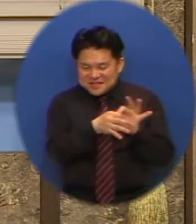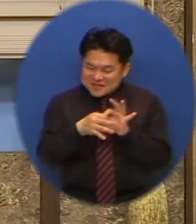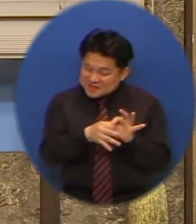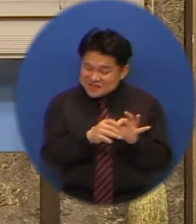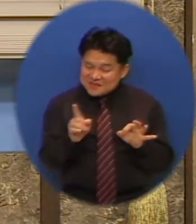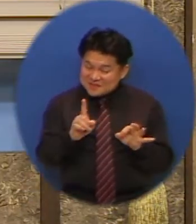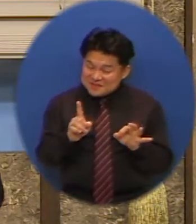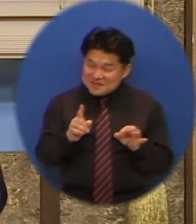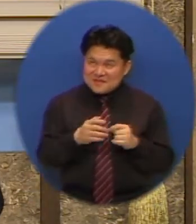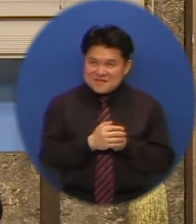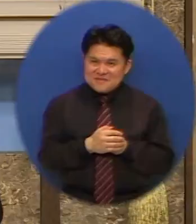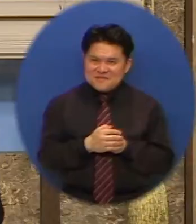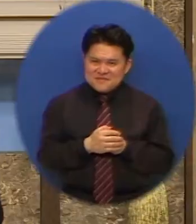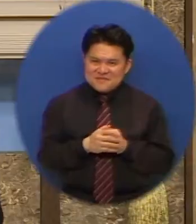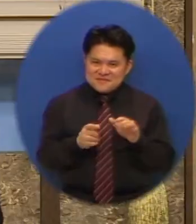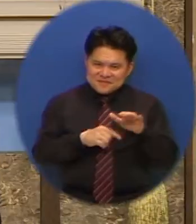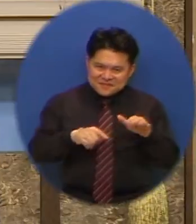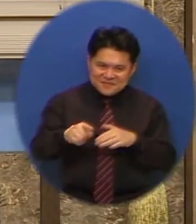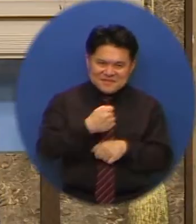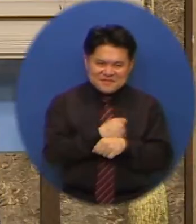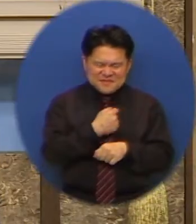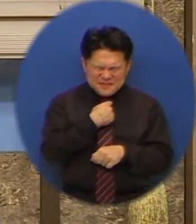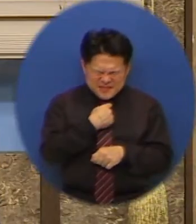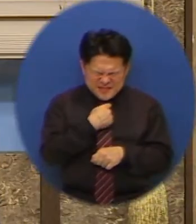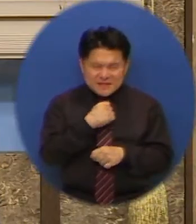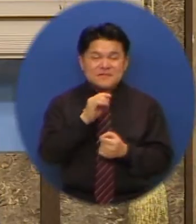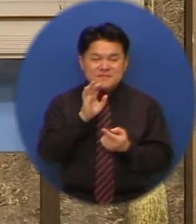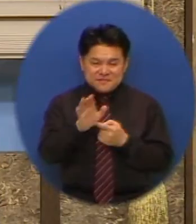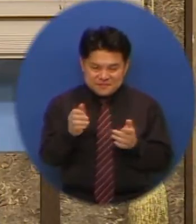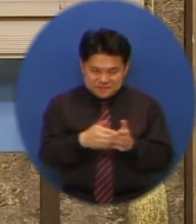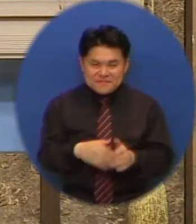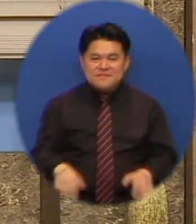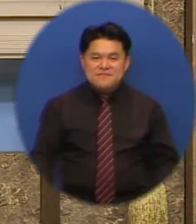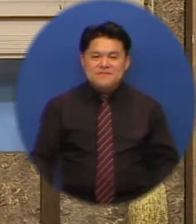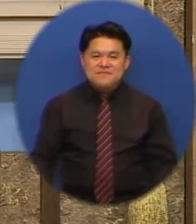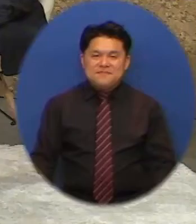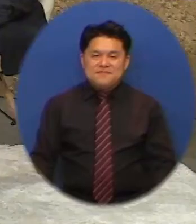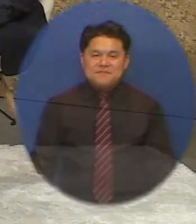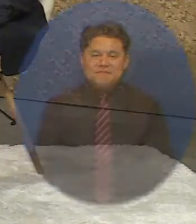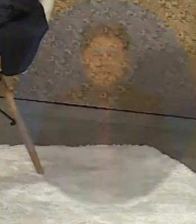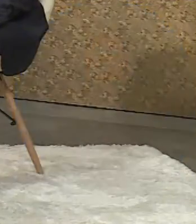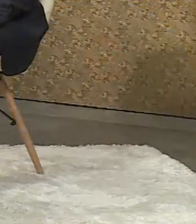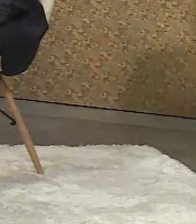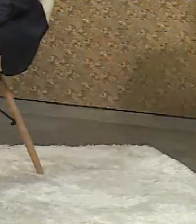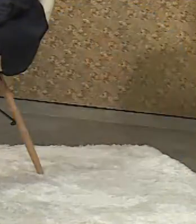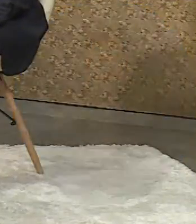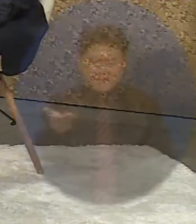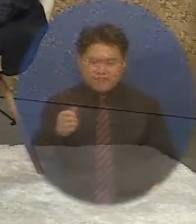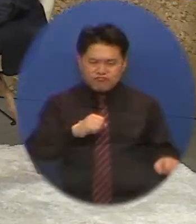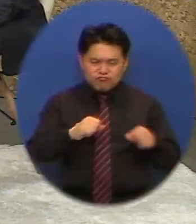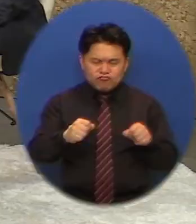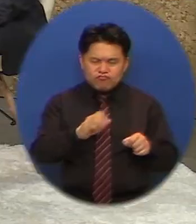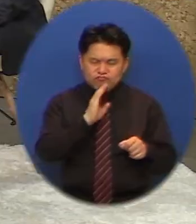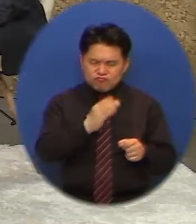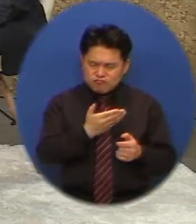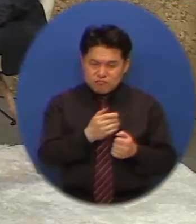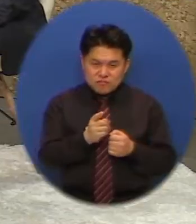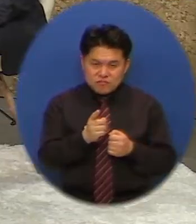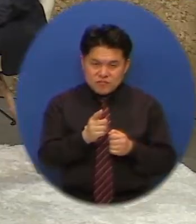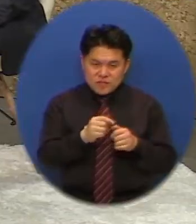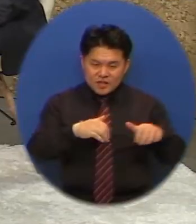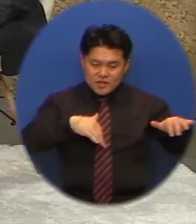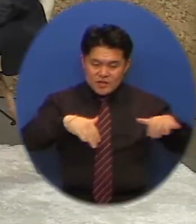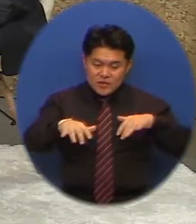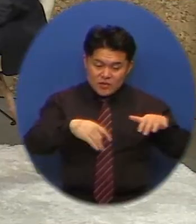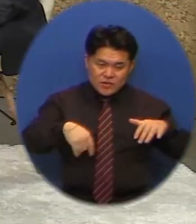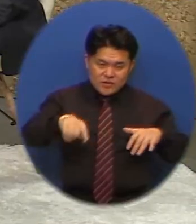연결시키는데 제가 앞장서겠다 이렇게 저는 생각을 하고 있습니다. 회장님의 역할이 그